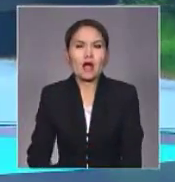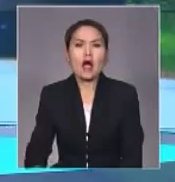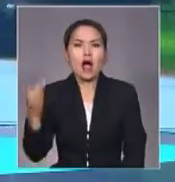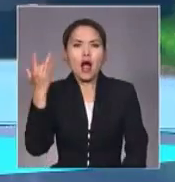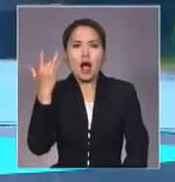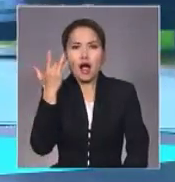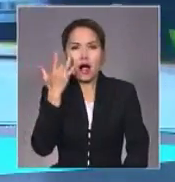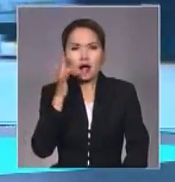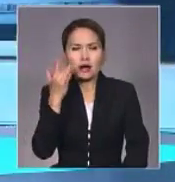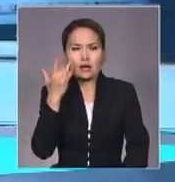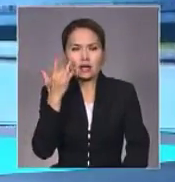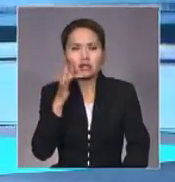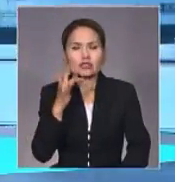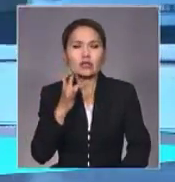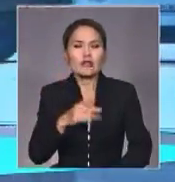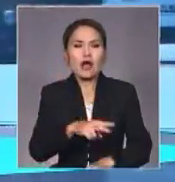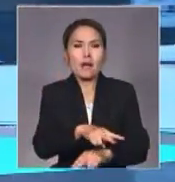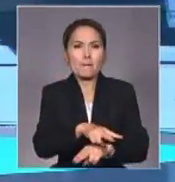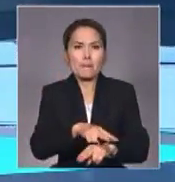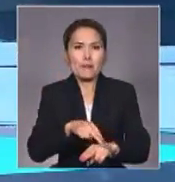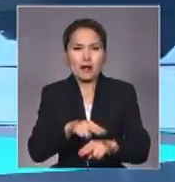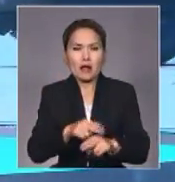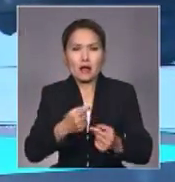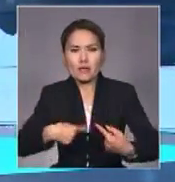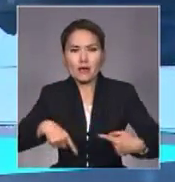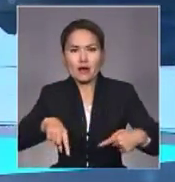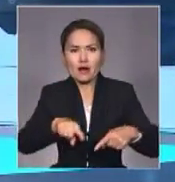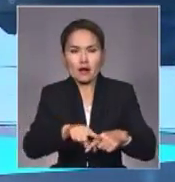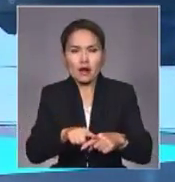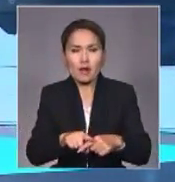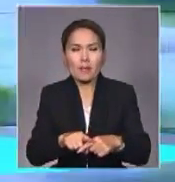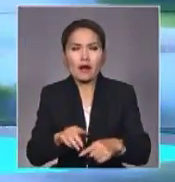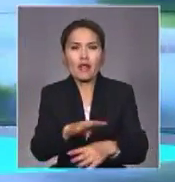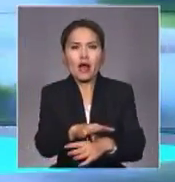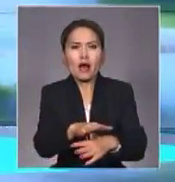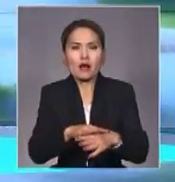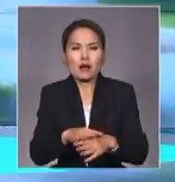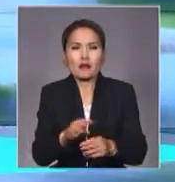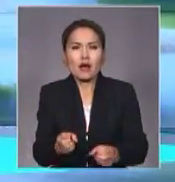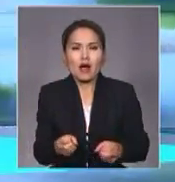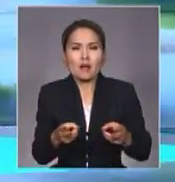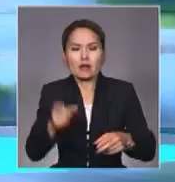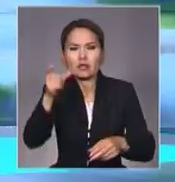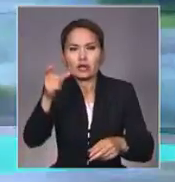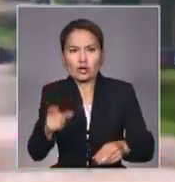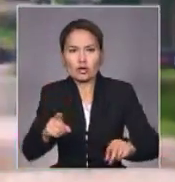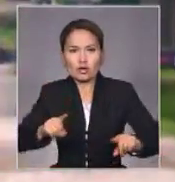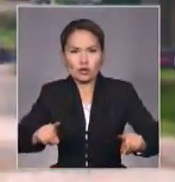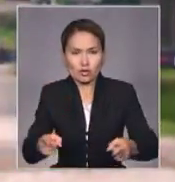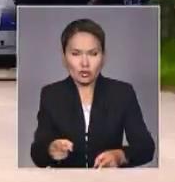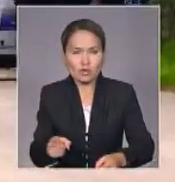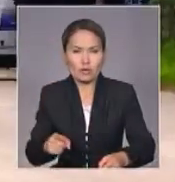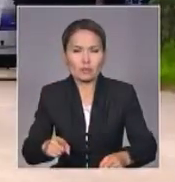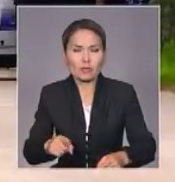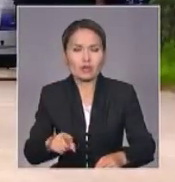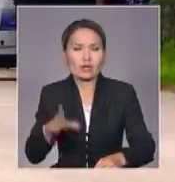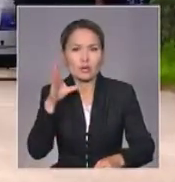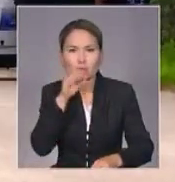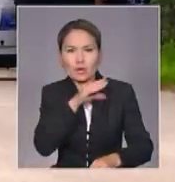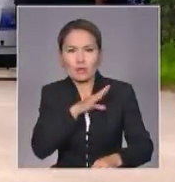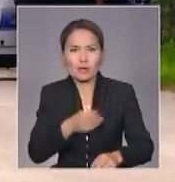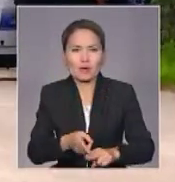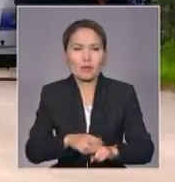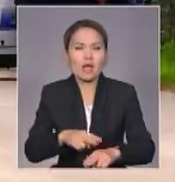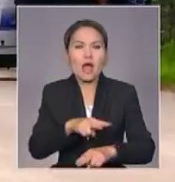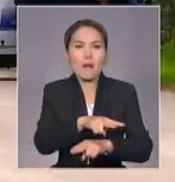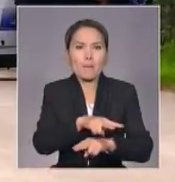Ақшта тәртіп сақшылары полиция басқармасының алдында оқ жаудырған ер адамды атып өлтірді. Оқ соққыға Даллас қаласында болған. Шағын автобуспен жүйткіп